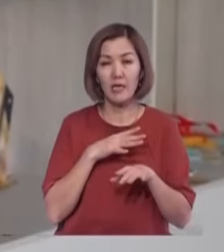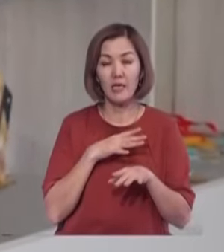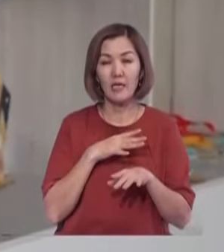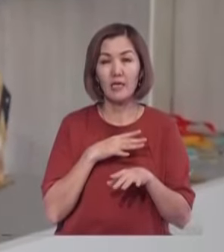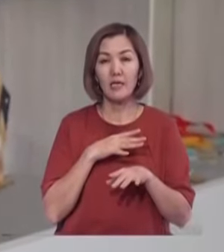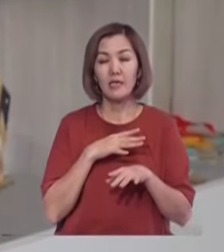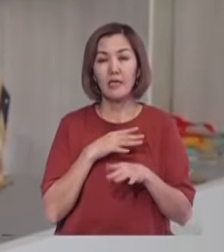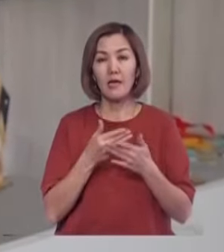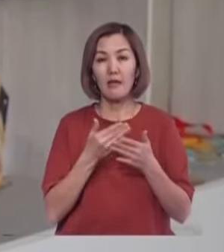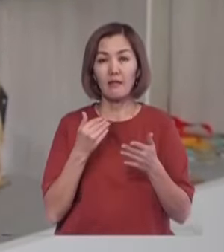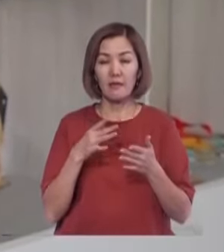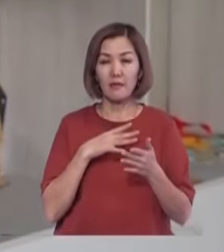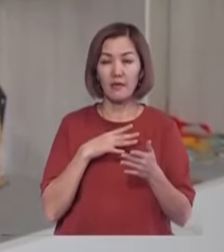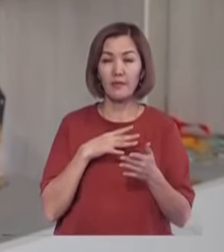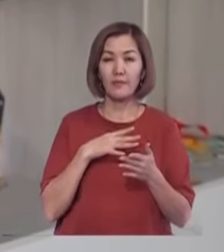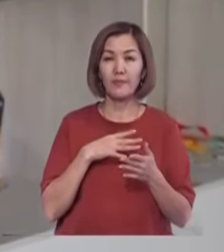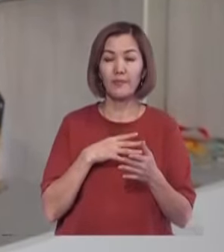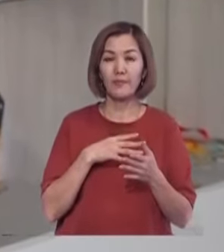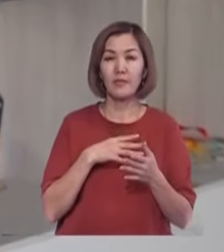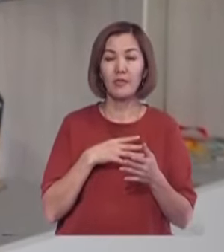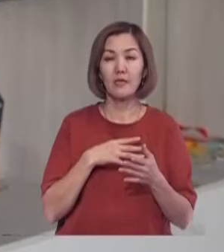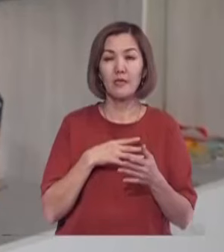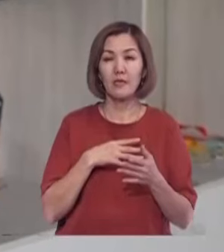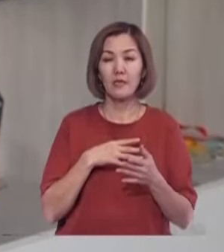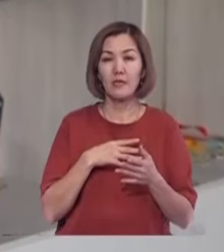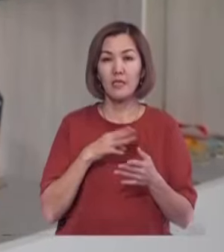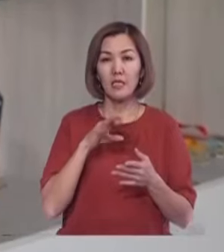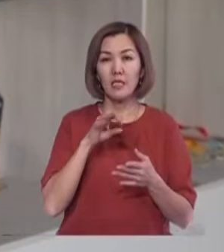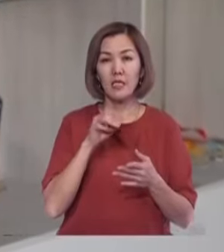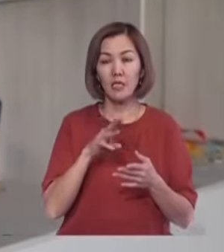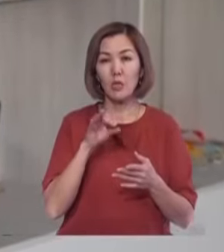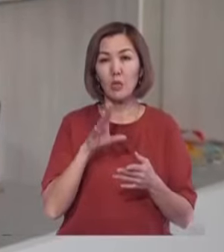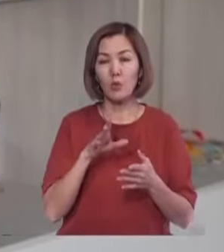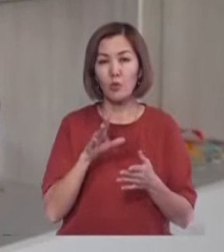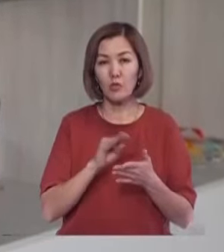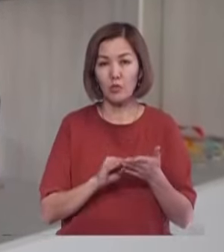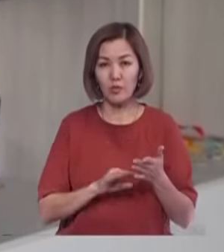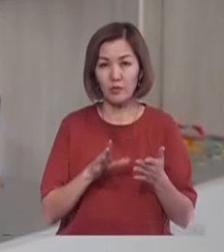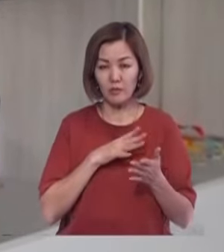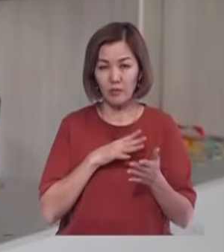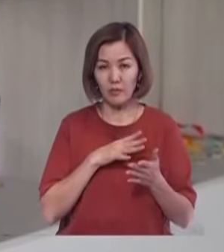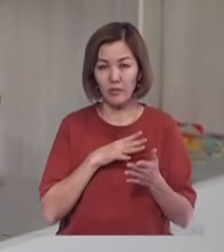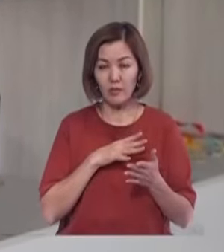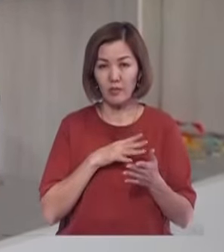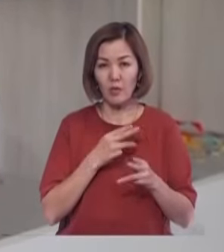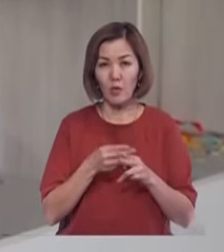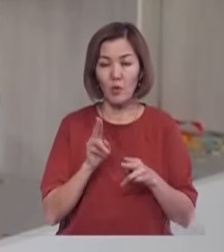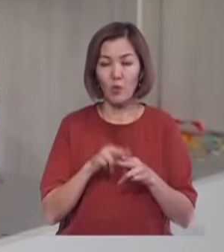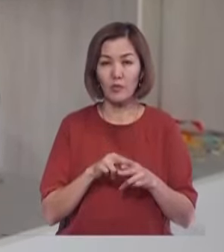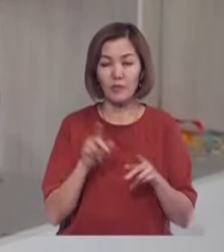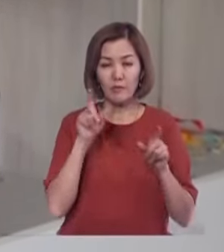Алдында жаңағы әлгі құр ән жіберіп, TikTok-қа түсіріп қана жібереді деген, бірақ біздің осы мектептің